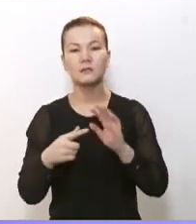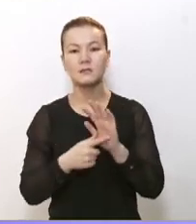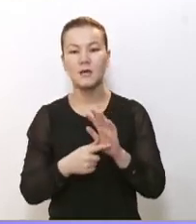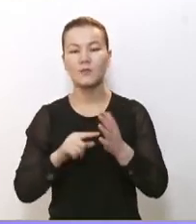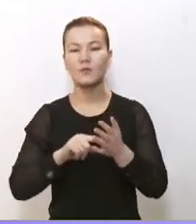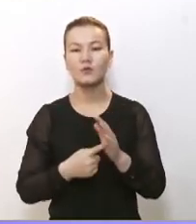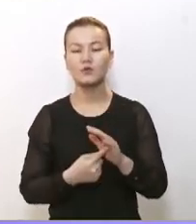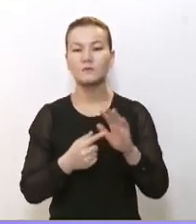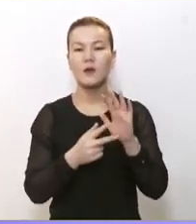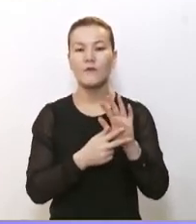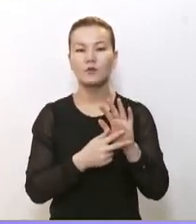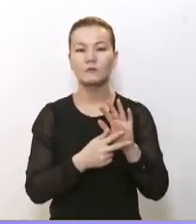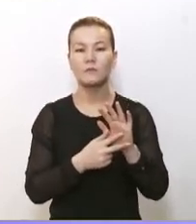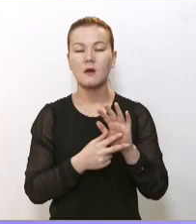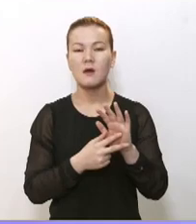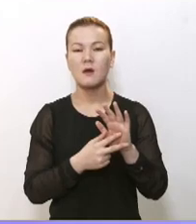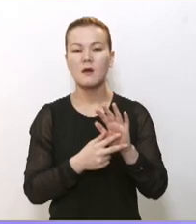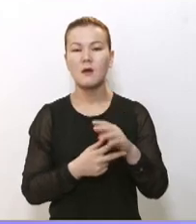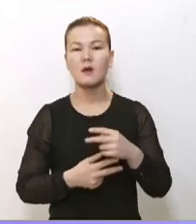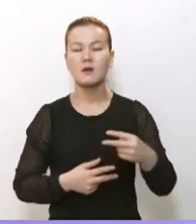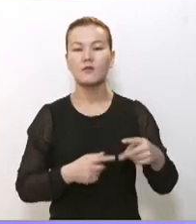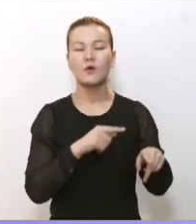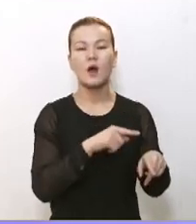127 умножить на 8 –